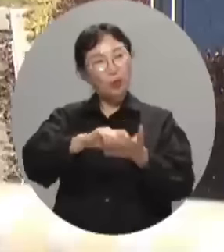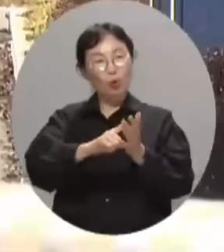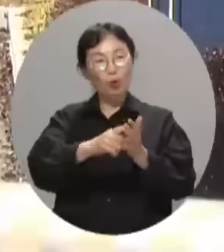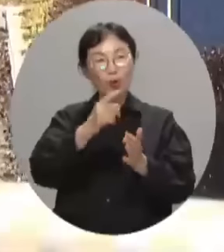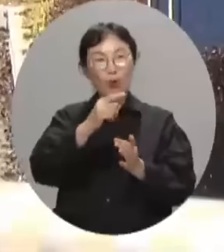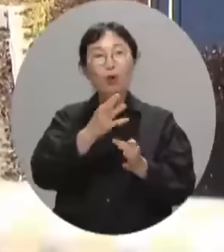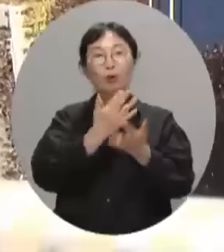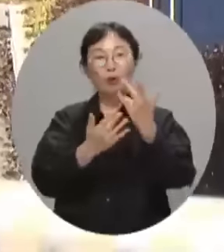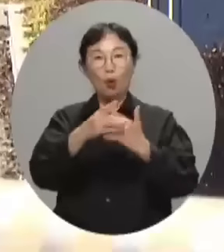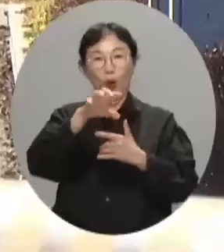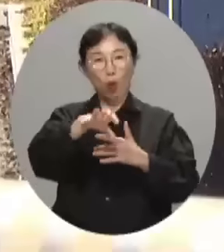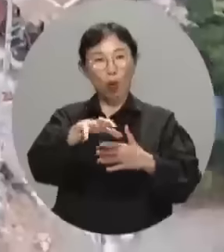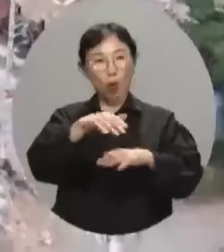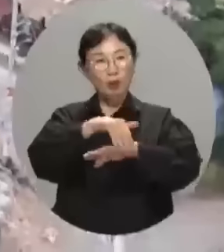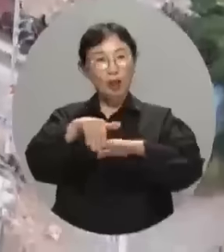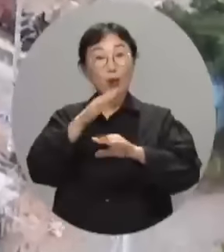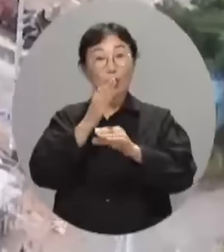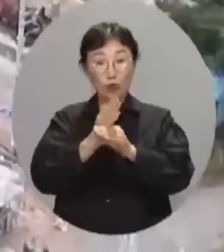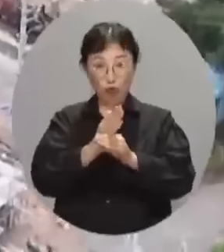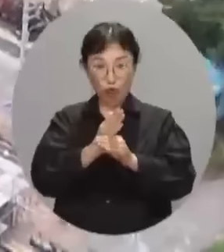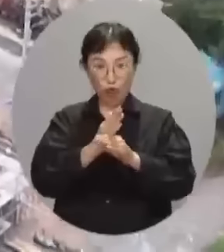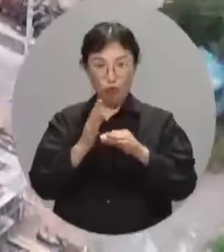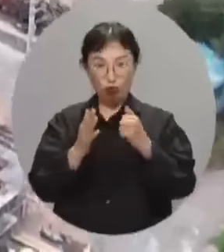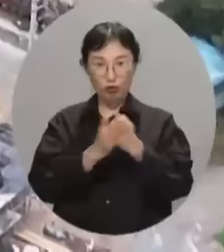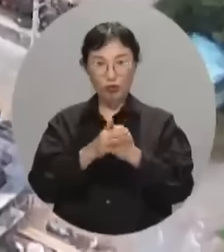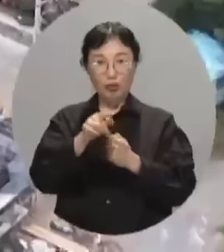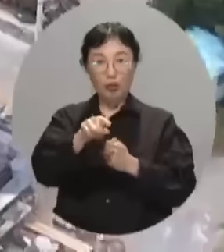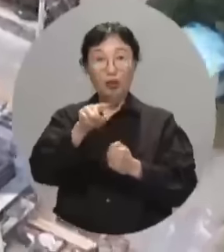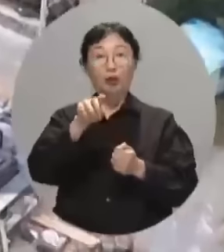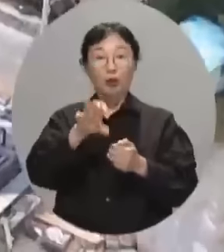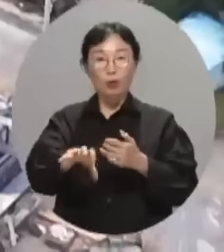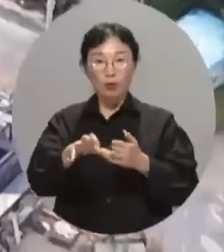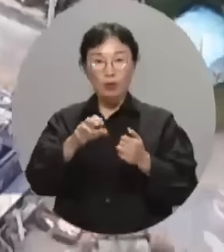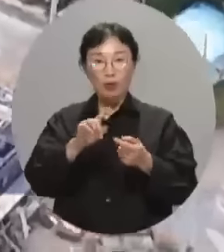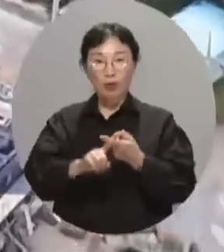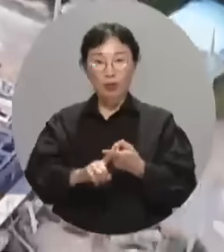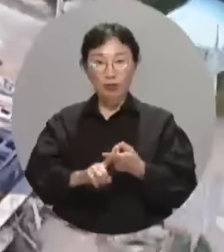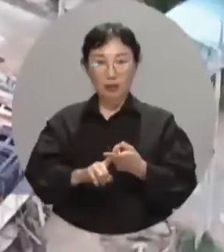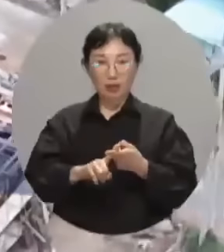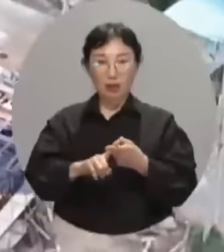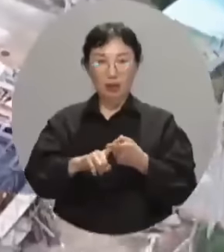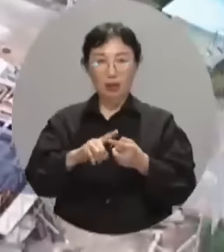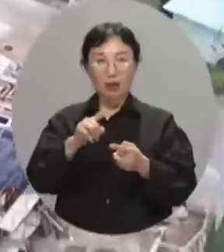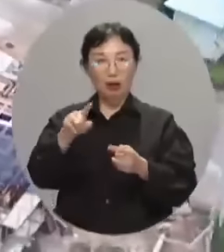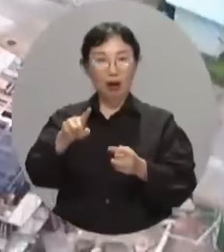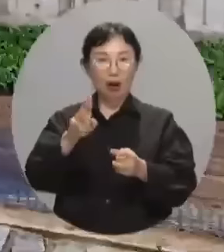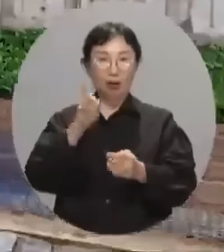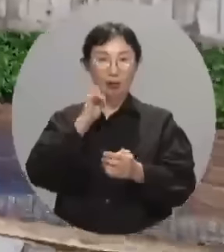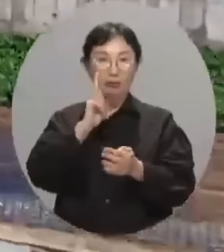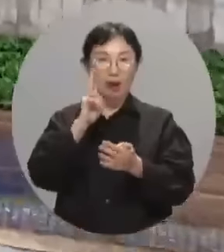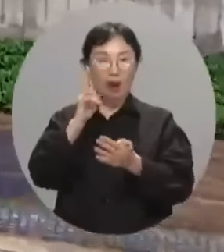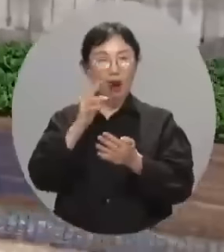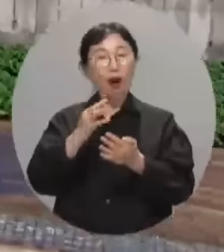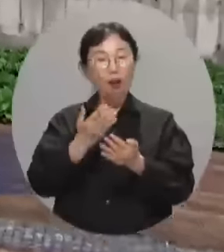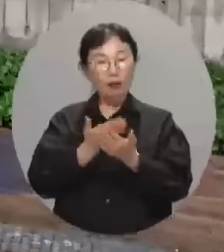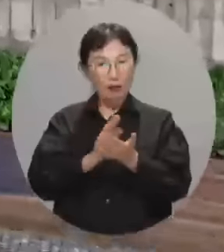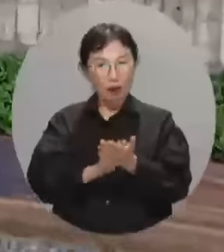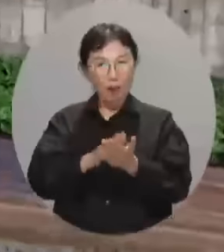때문입니다. 소각장 부른다고 지금 아주야 무분별하게 아주야 난개발이 되고 있잖아요,